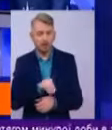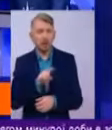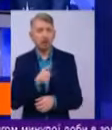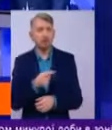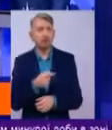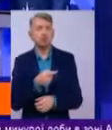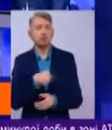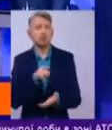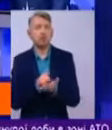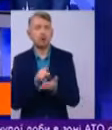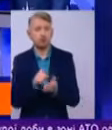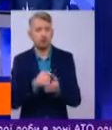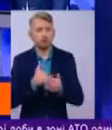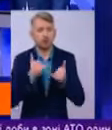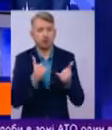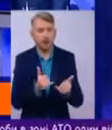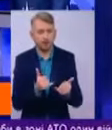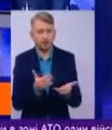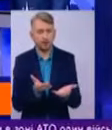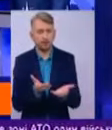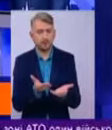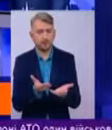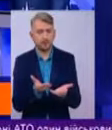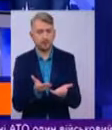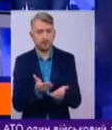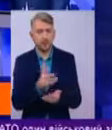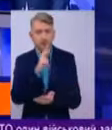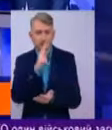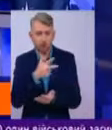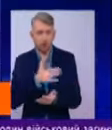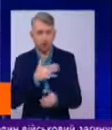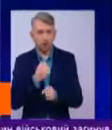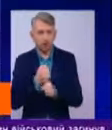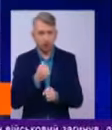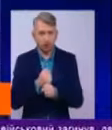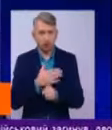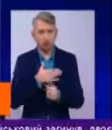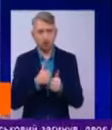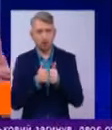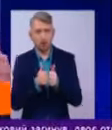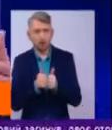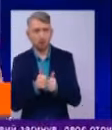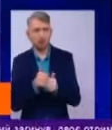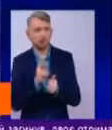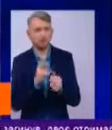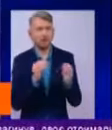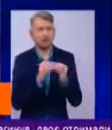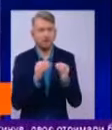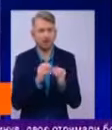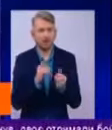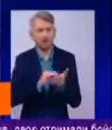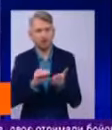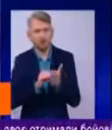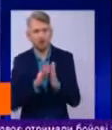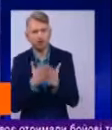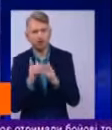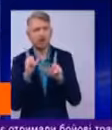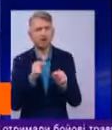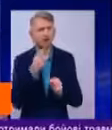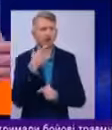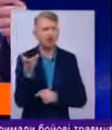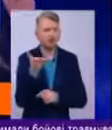ми його маємо шанувати? Тобто, скажімо так, три роки моєї роботи, там моїх колег, яких десятки, які пишуть книжки, їздять з лекціями по